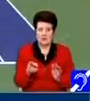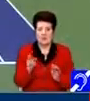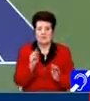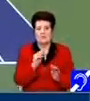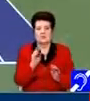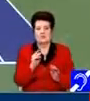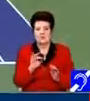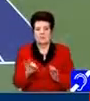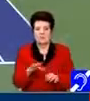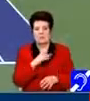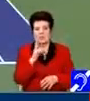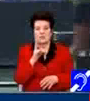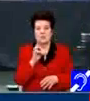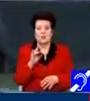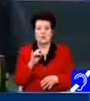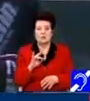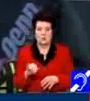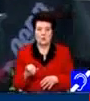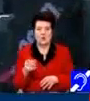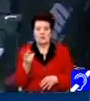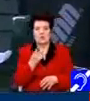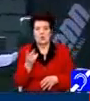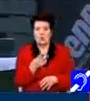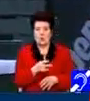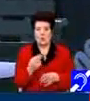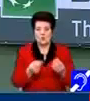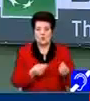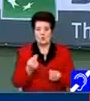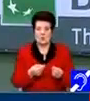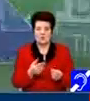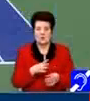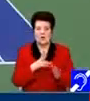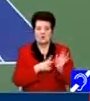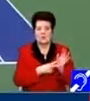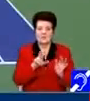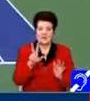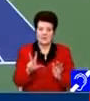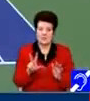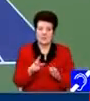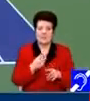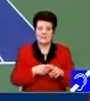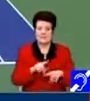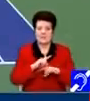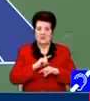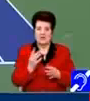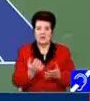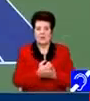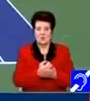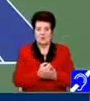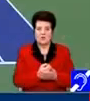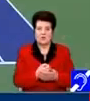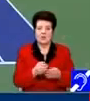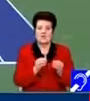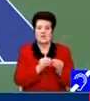fost controlat de Niculescu și Sestini. Cele două jucătoare s-au distanțat la 7 la 3 și în final au câștigat super tiebreak-ul cu